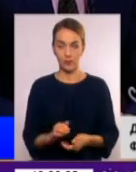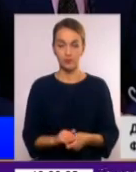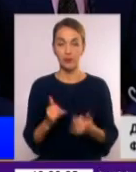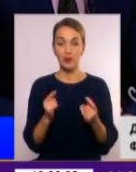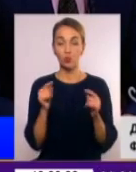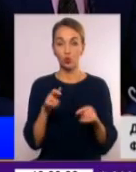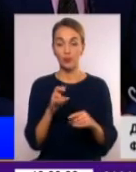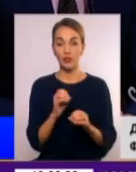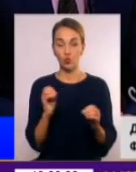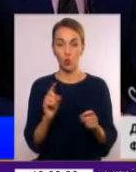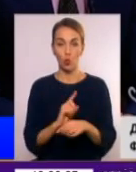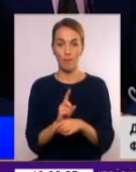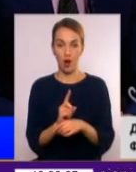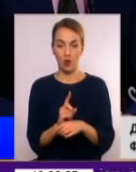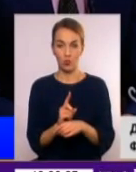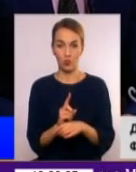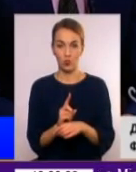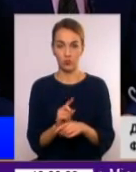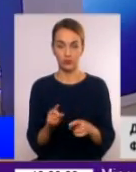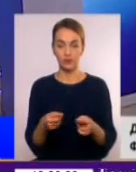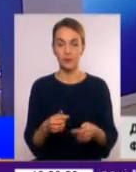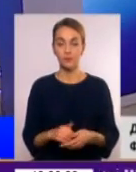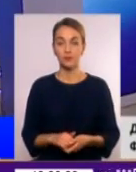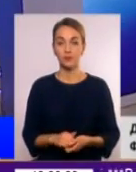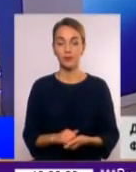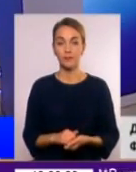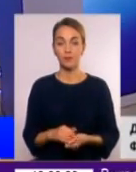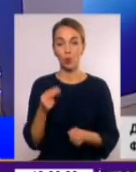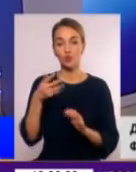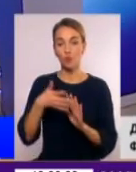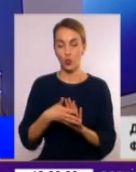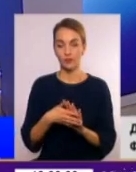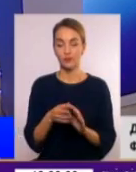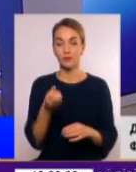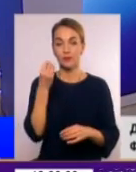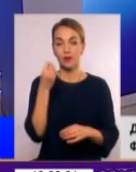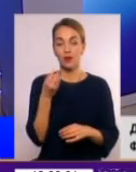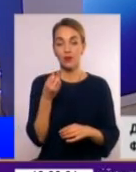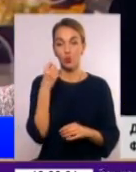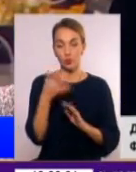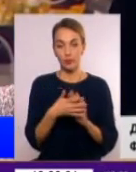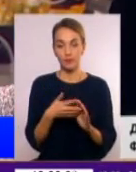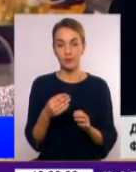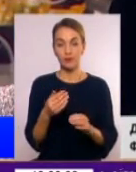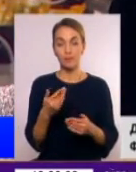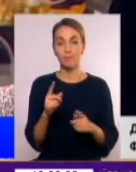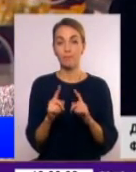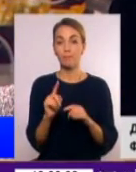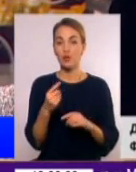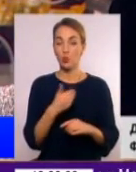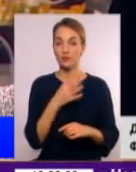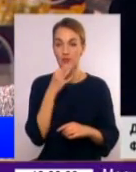того, чтобы ее как-то нормально освоить. Зрозуміли вас. Дякуємо. Якщо ви дозволите. Перше, хотів сказати, що